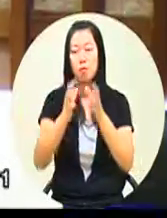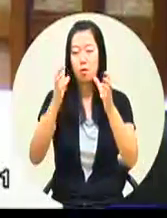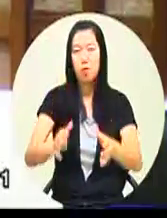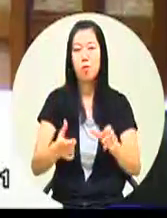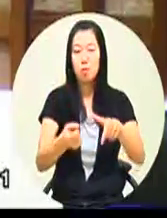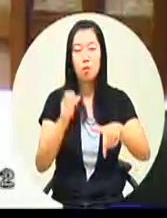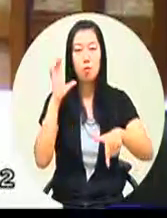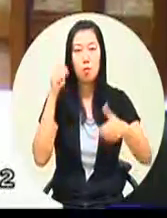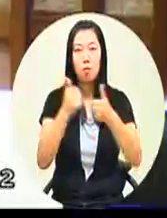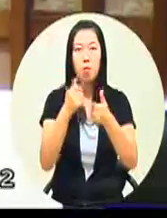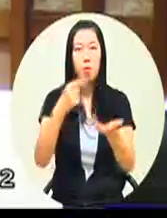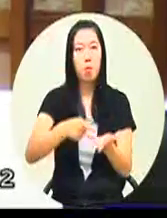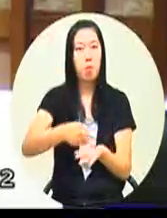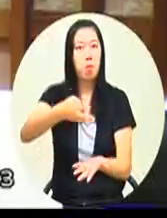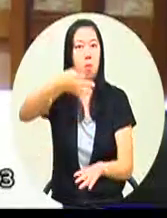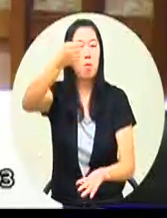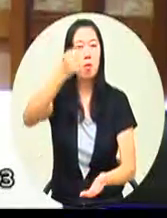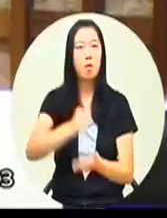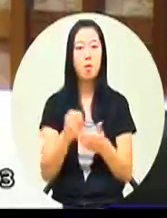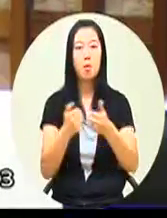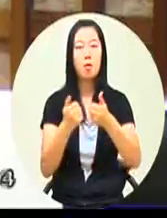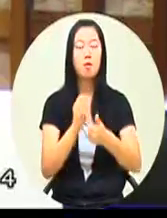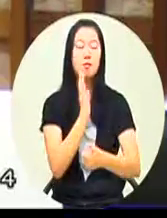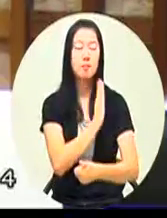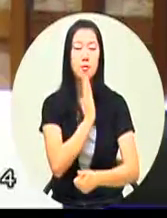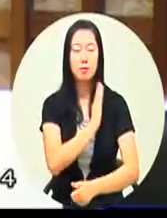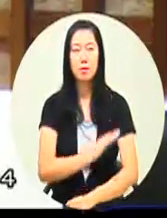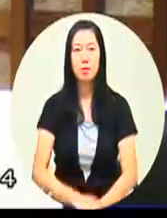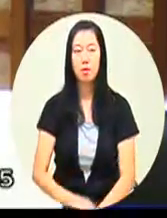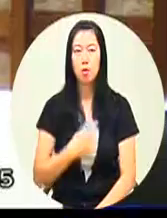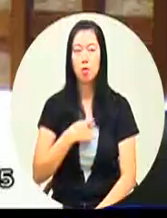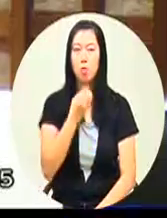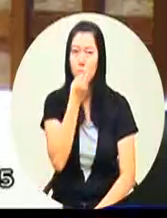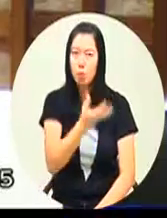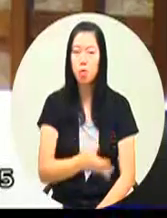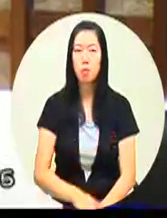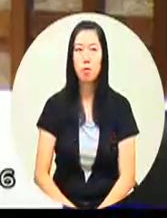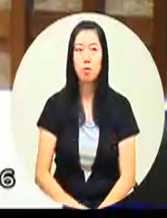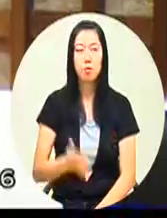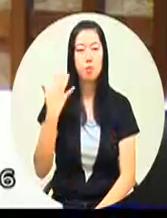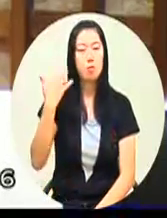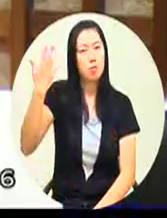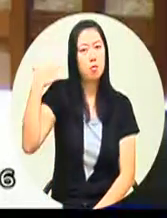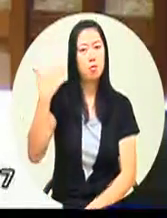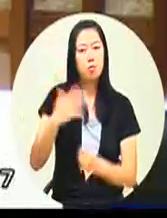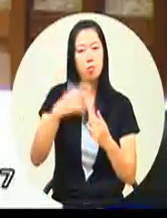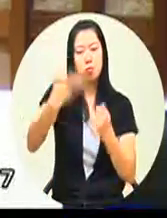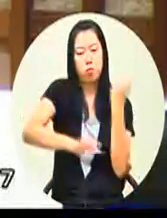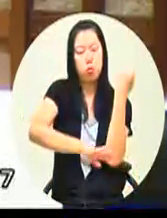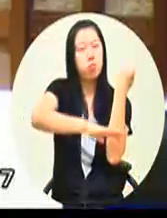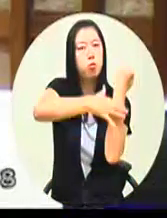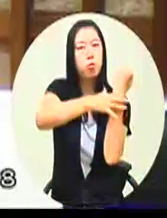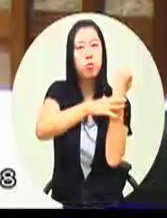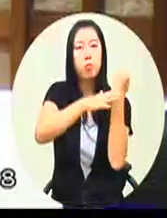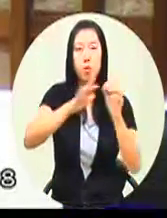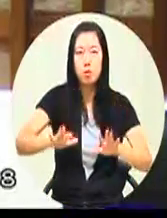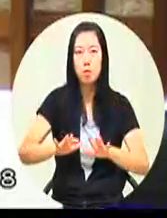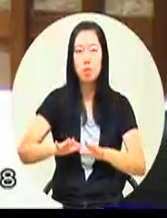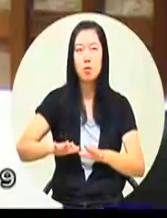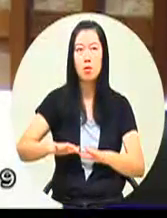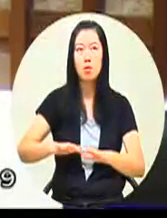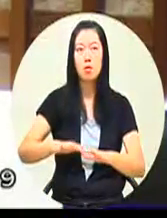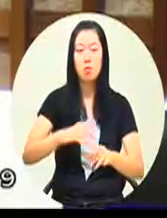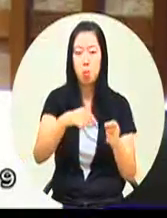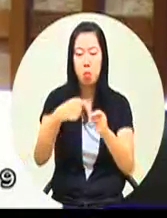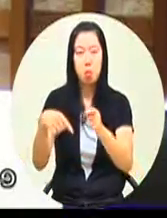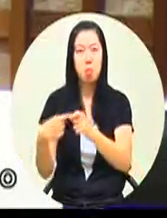真正几十遍啊，较开得无法度嘛。我都讲啊嘛，较早毋捌淹20几栋来，逐日拢淹，而且一冬比一冬